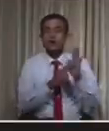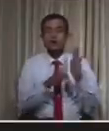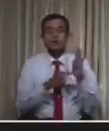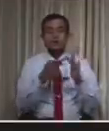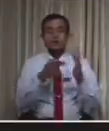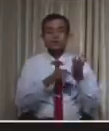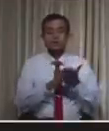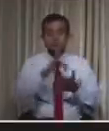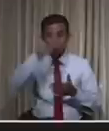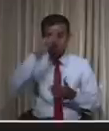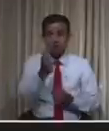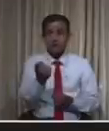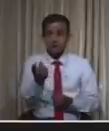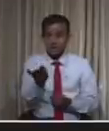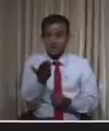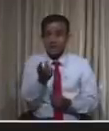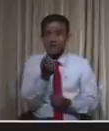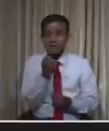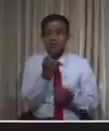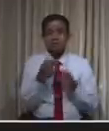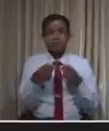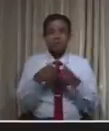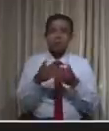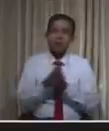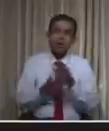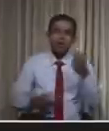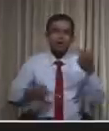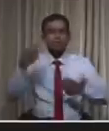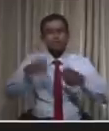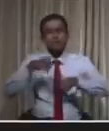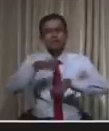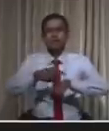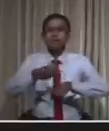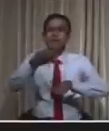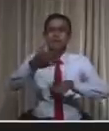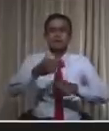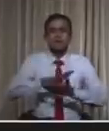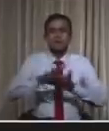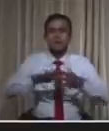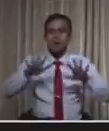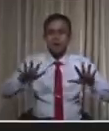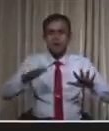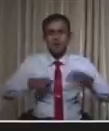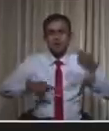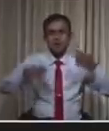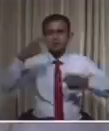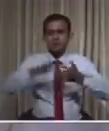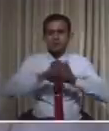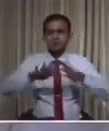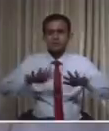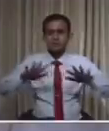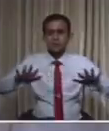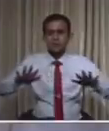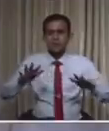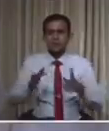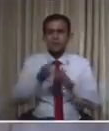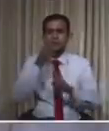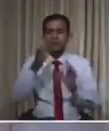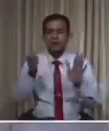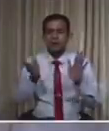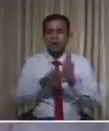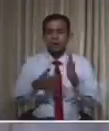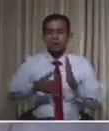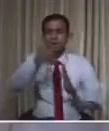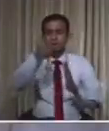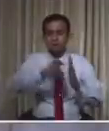ඇමතුමා ඉල්ලුවාගේ ඕනම විවාදයකට ඕන තරම් දින දෙන්න අපි ලෑස්ති. අපිත් ඒ විවාදයට සූදානම්. මොකද ජනාධිපති කොමිෂන් එකේ වාර්තාව